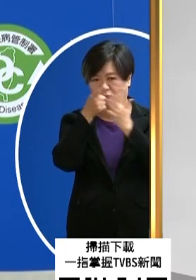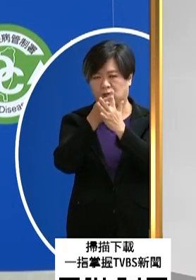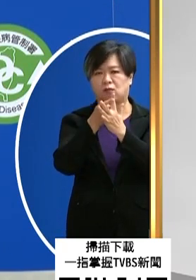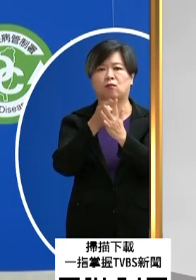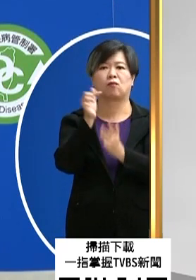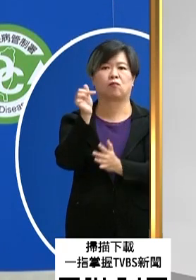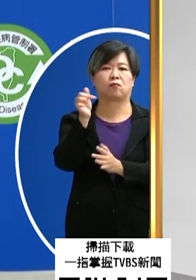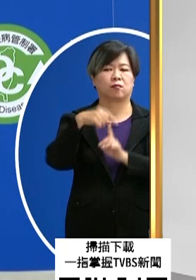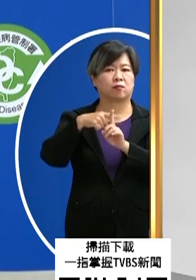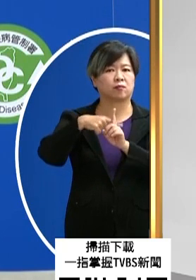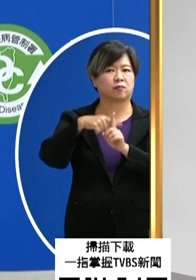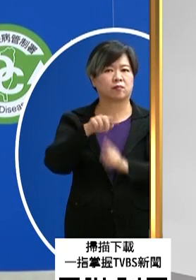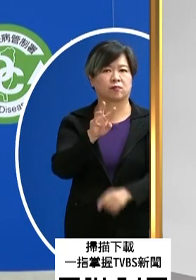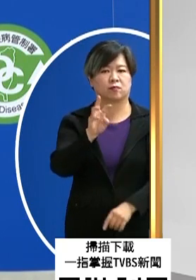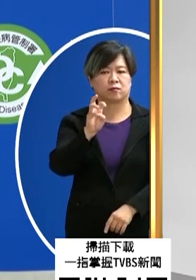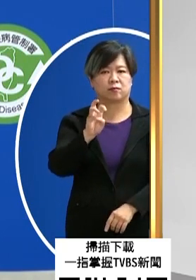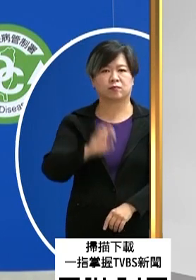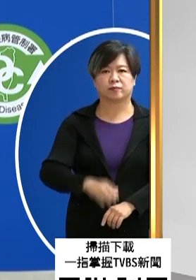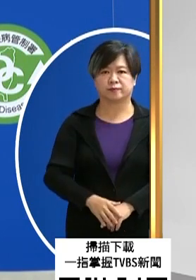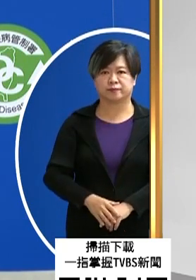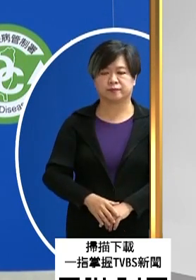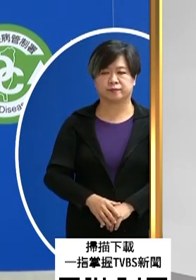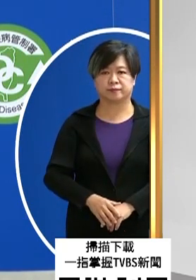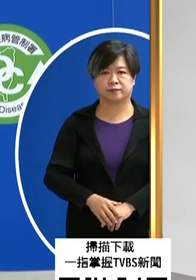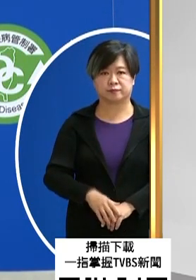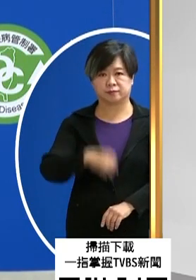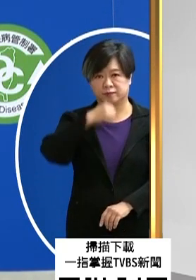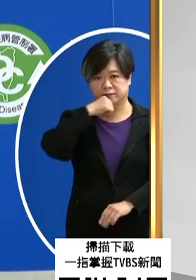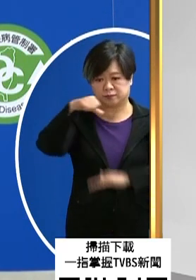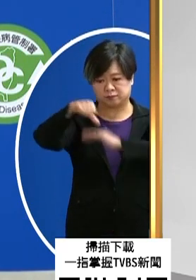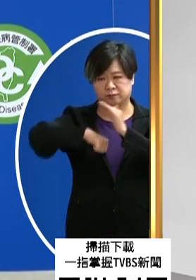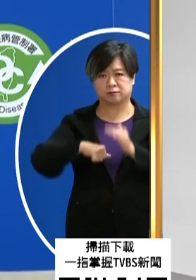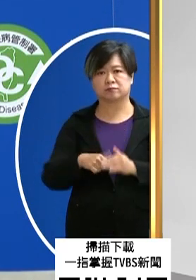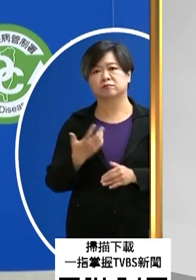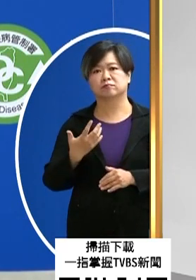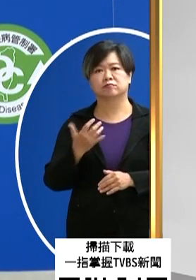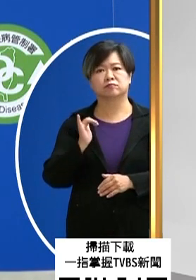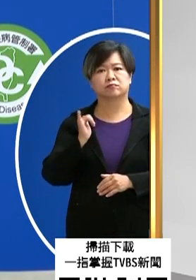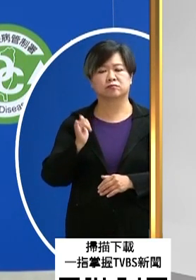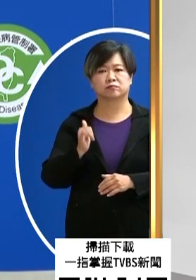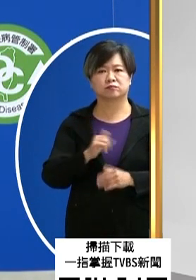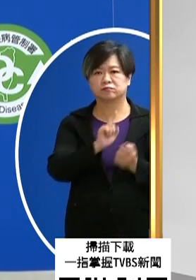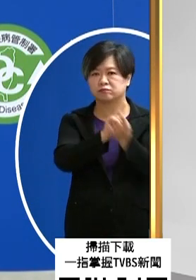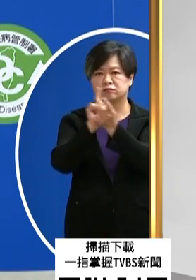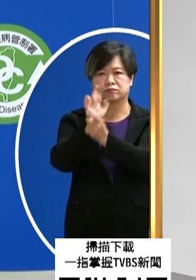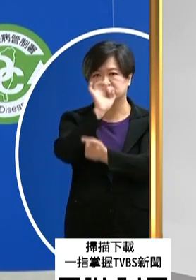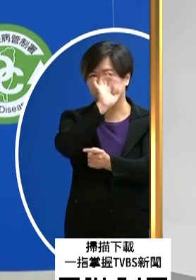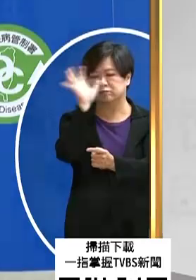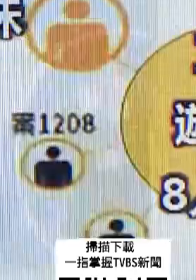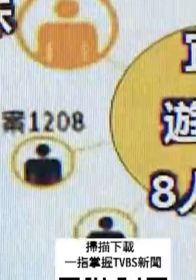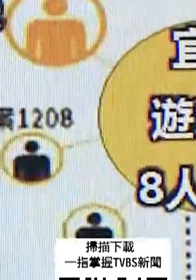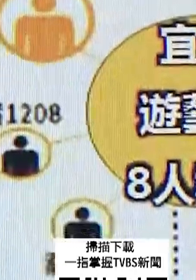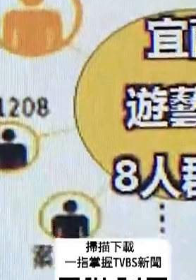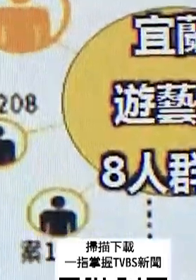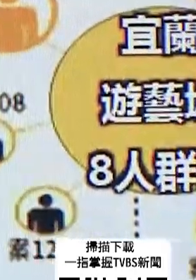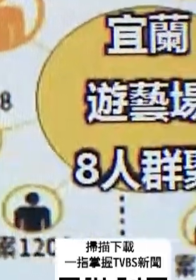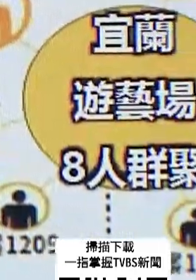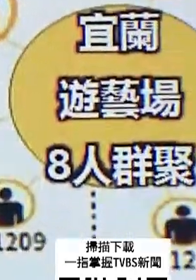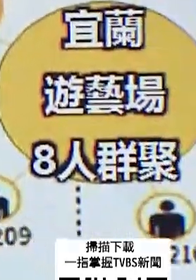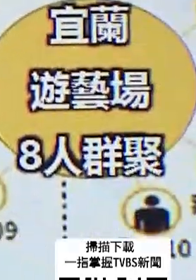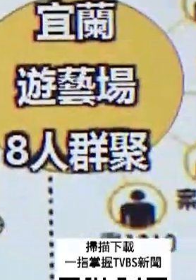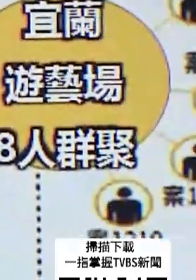结果的时候。我们还是要说，但指挥中心引用数据必须要小心。小心是什么意思？就像我们刚刚